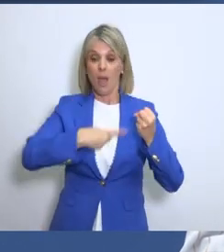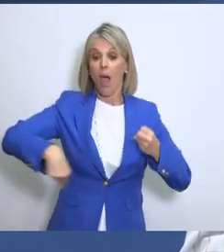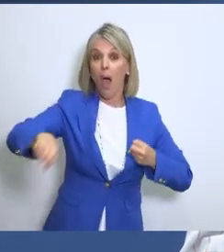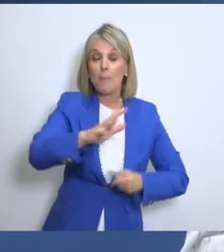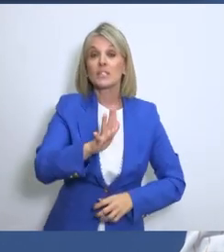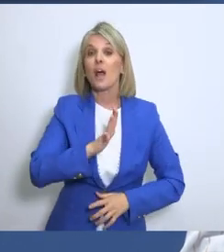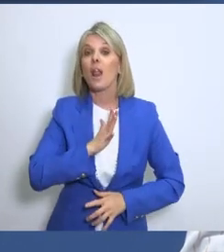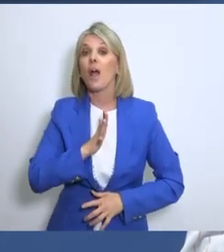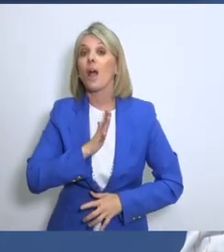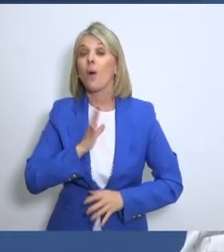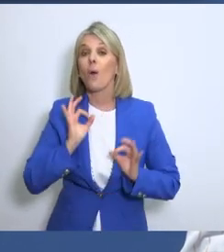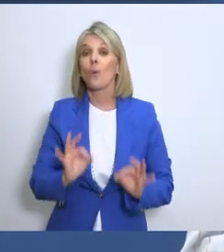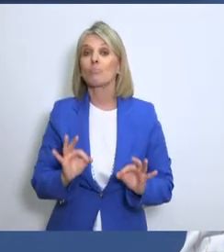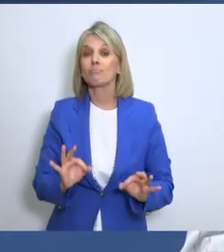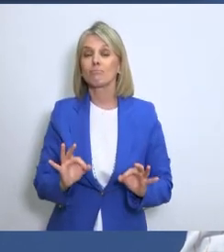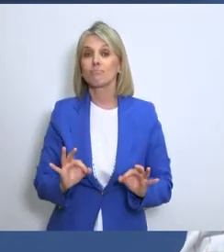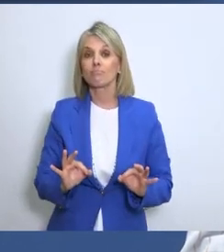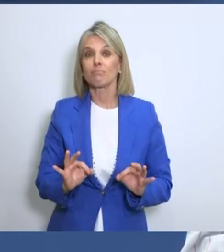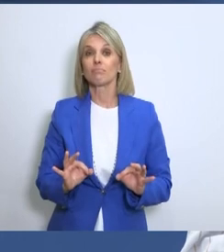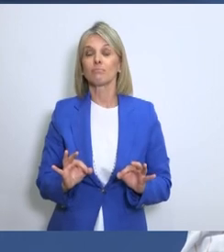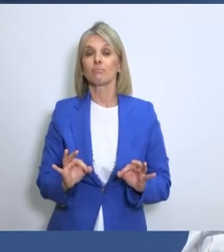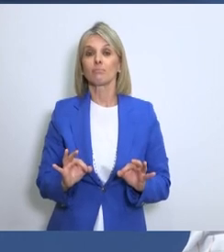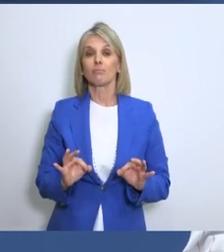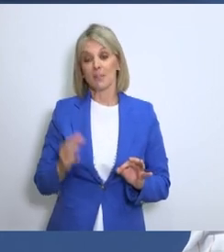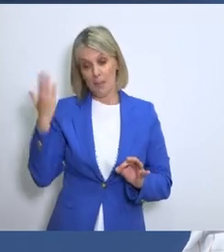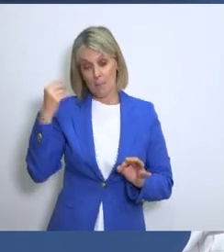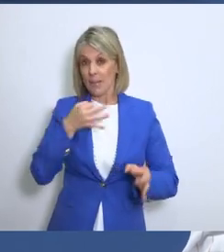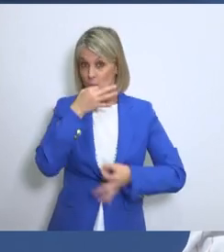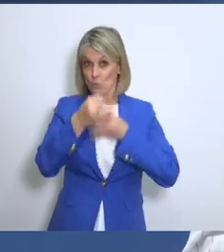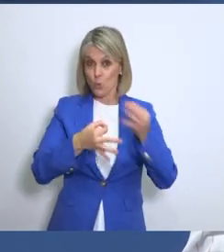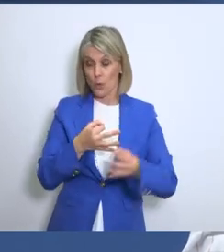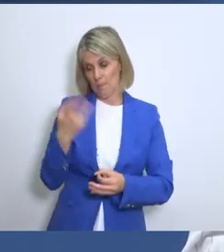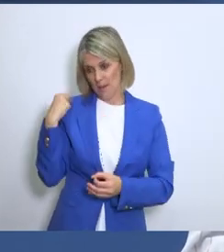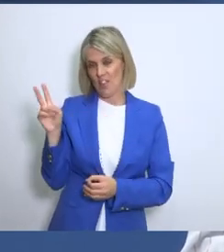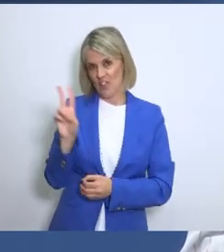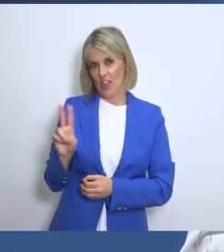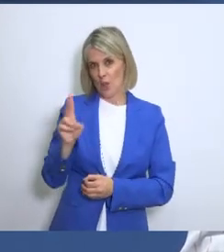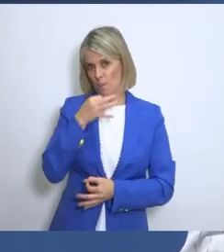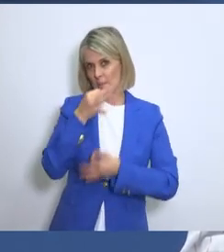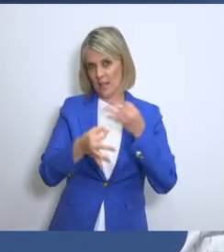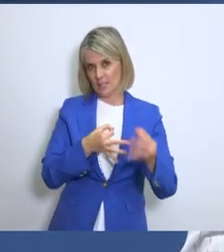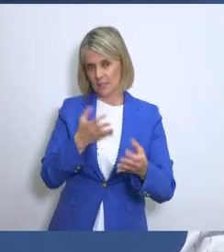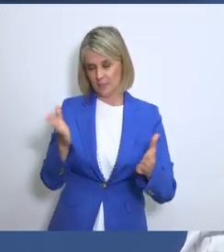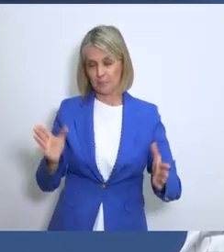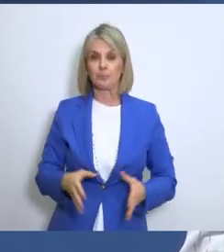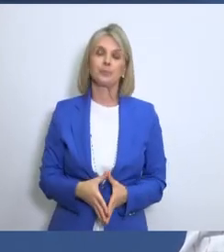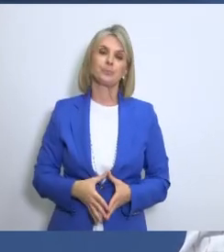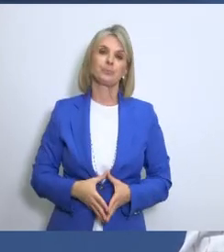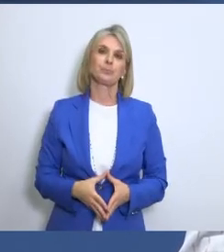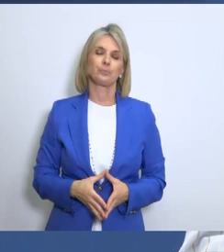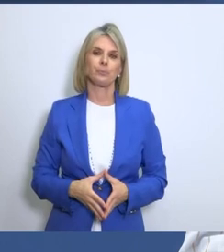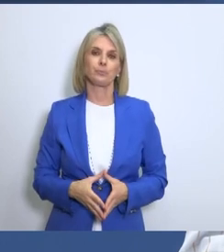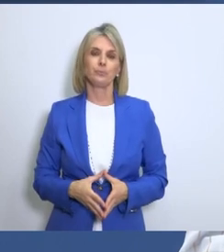και σαν αυτό που εξέθεσαν οι δύο προηγούμενοι σύντροφοι.